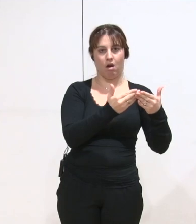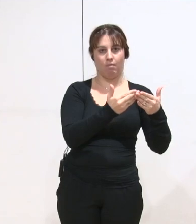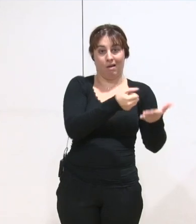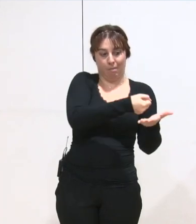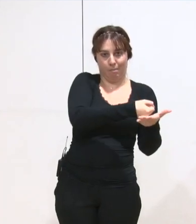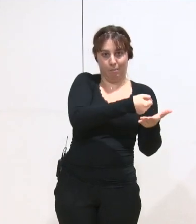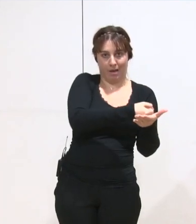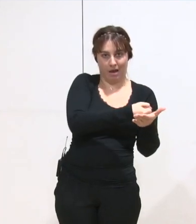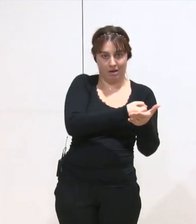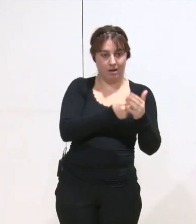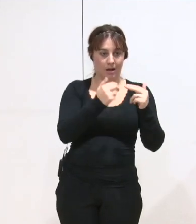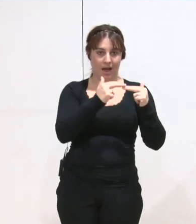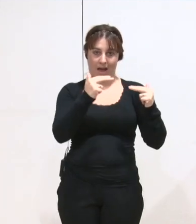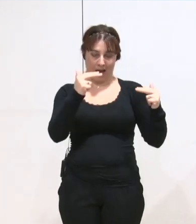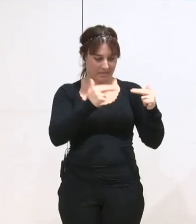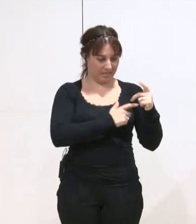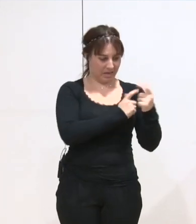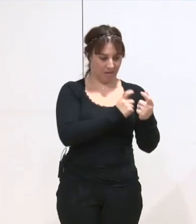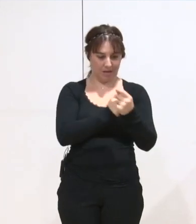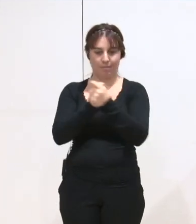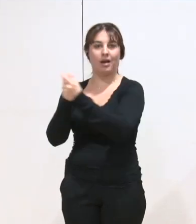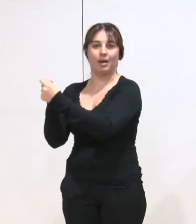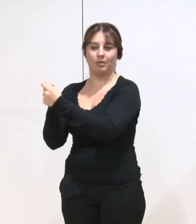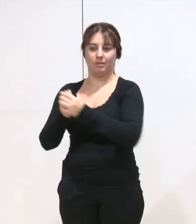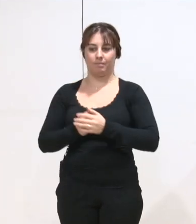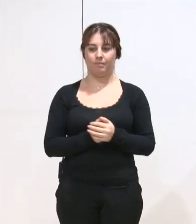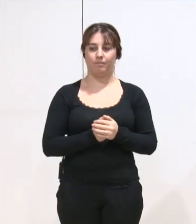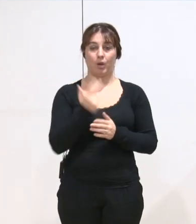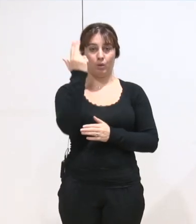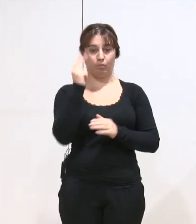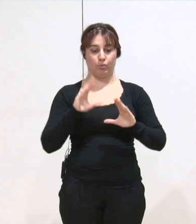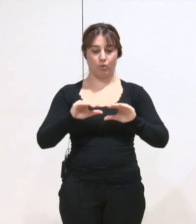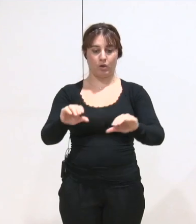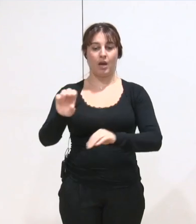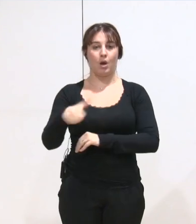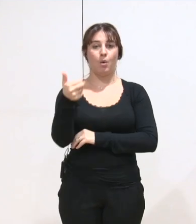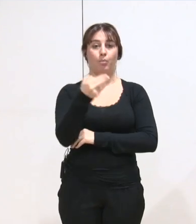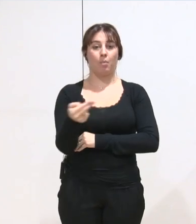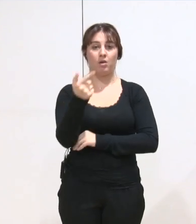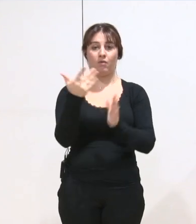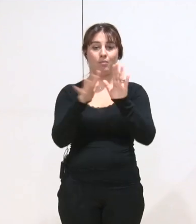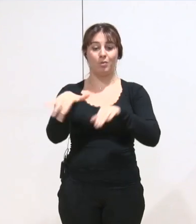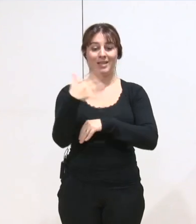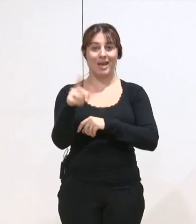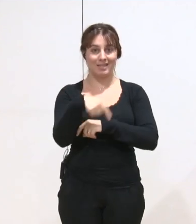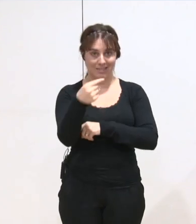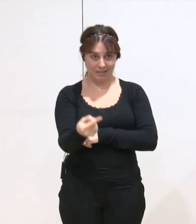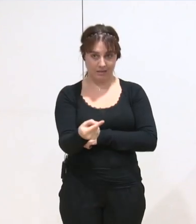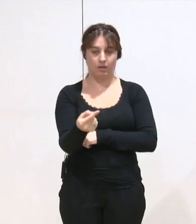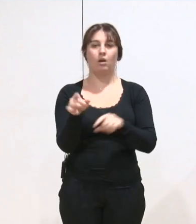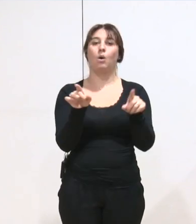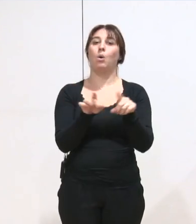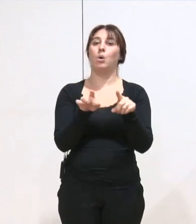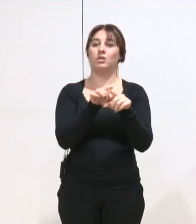regard des indices proposés. Elle est mise en œuvre à partir du 1er novembre 2015 et une information sera